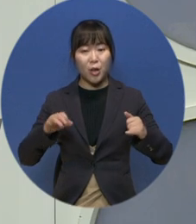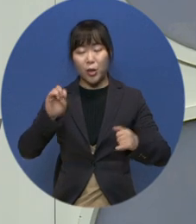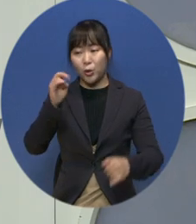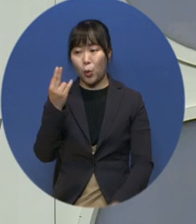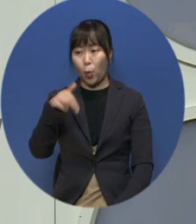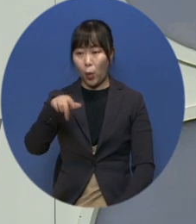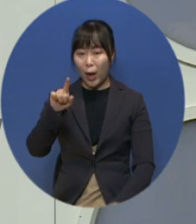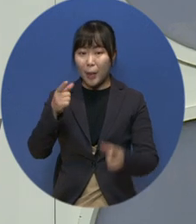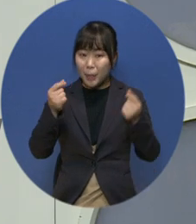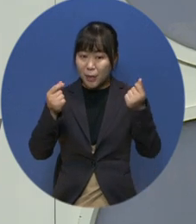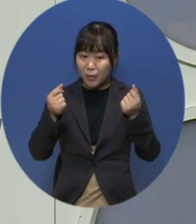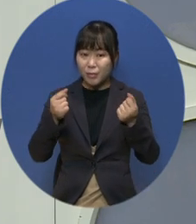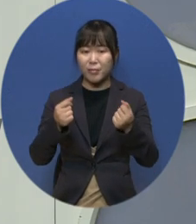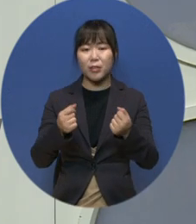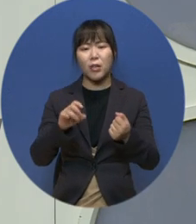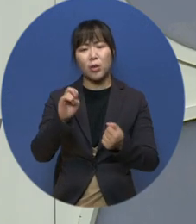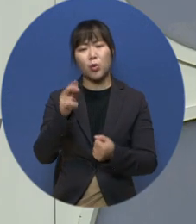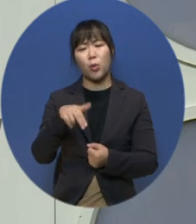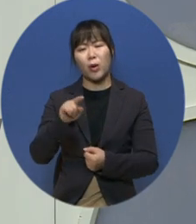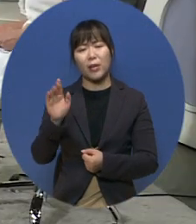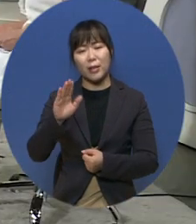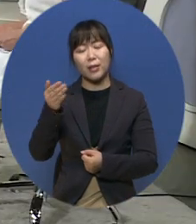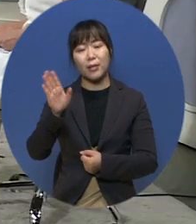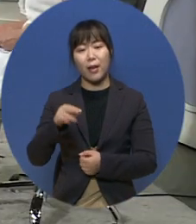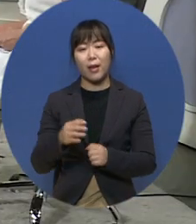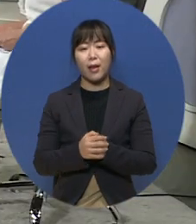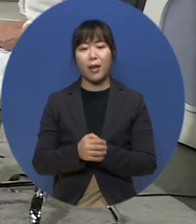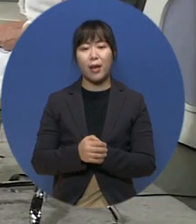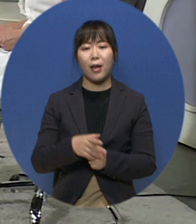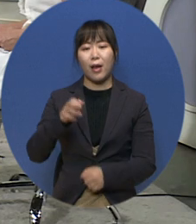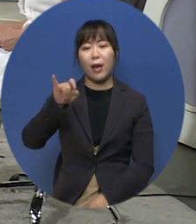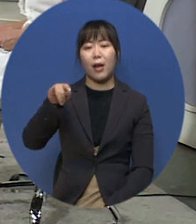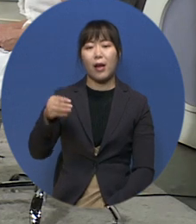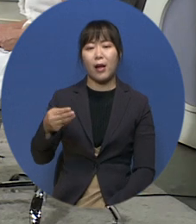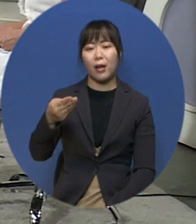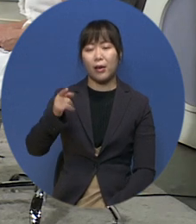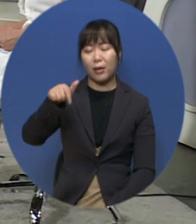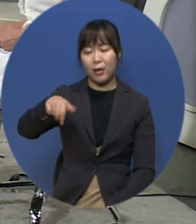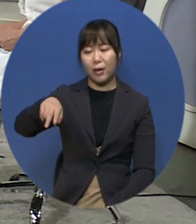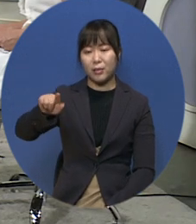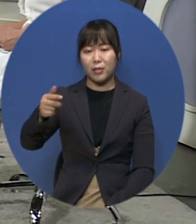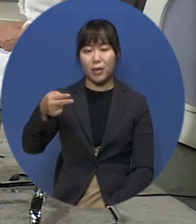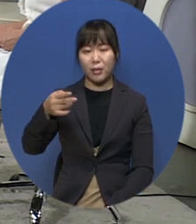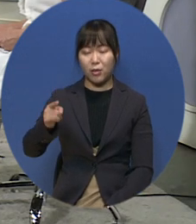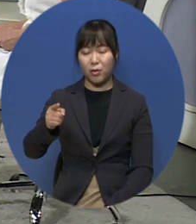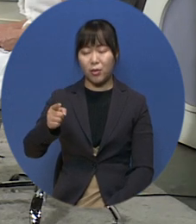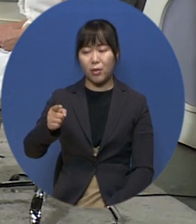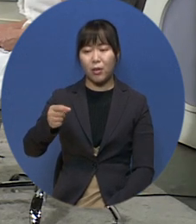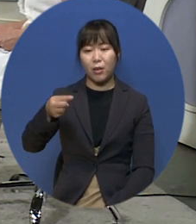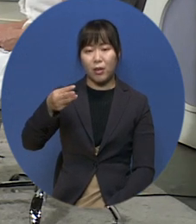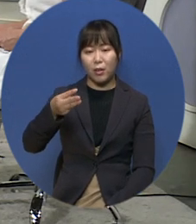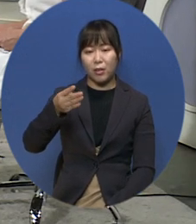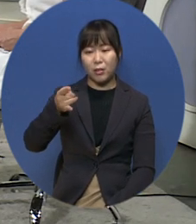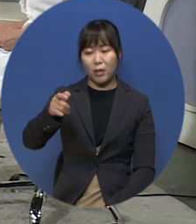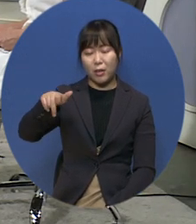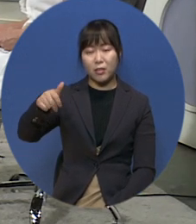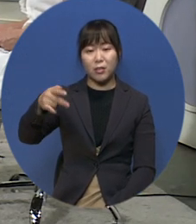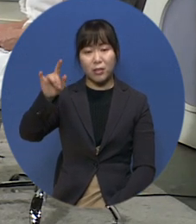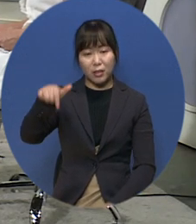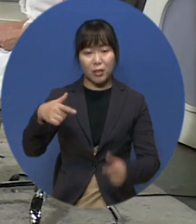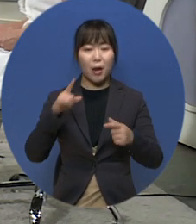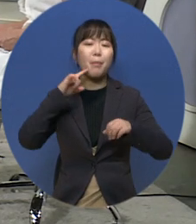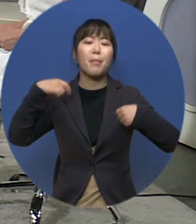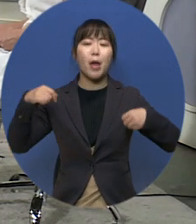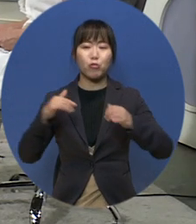비슷한 거. 네, 요가는 아닌데 개인 체조. 하여튼 알렉산더 테크닉이라는 건 그 배우들을 위한 그런 움직임이